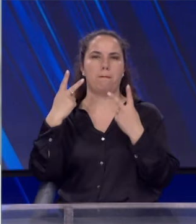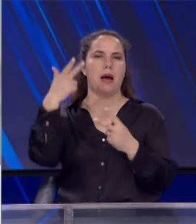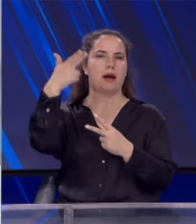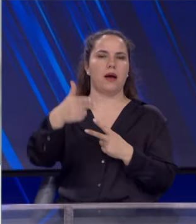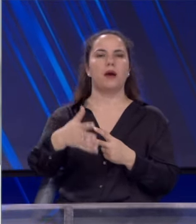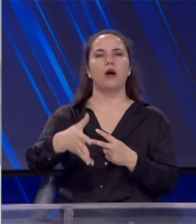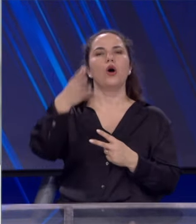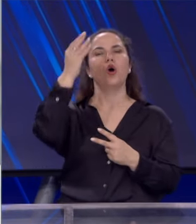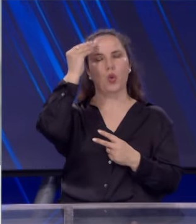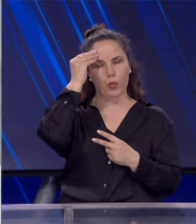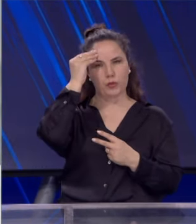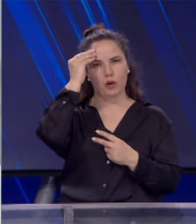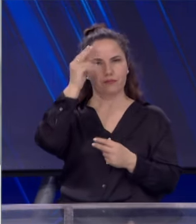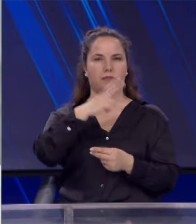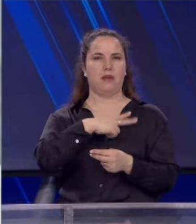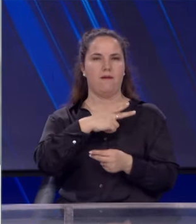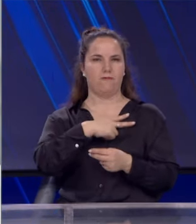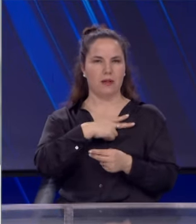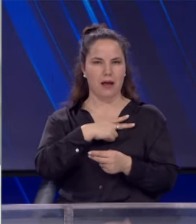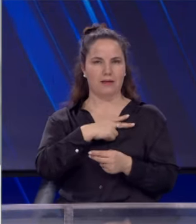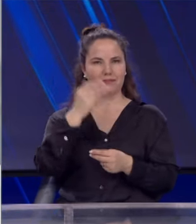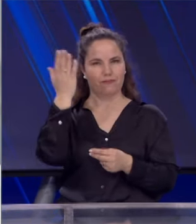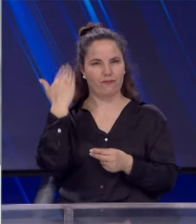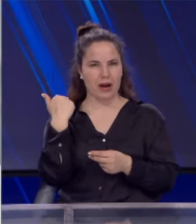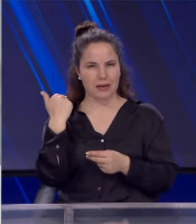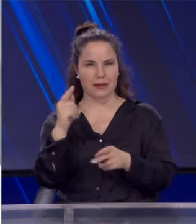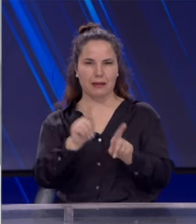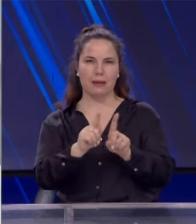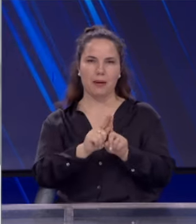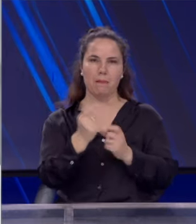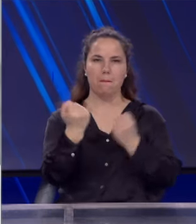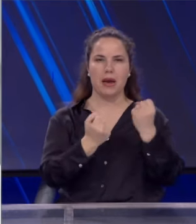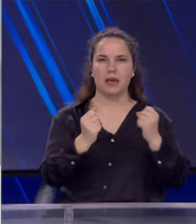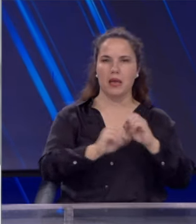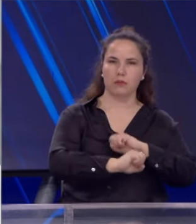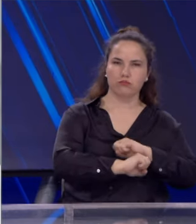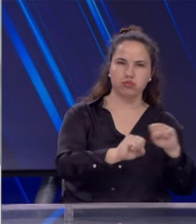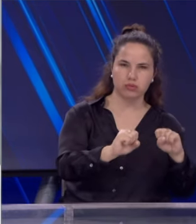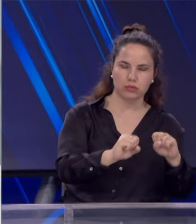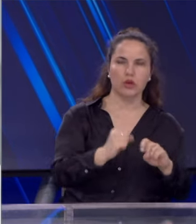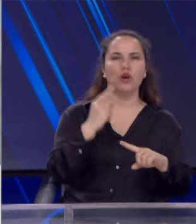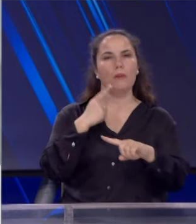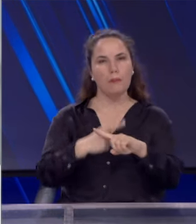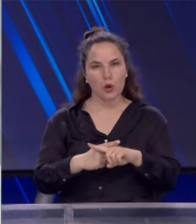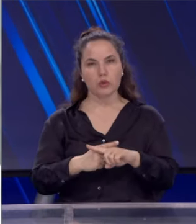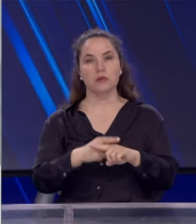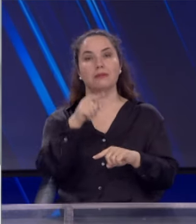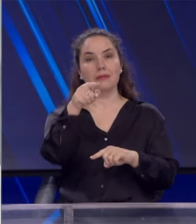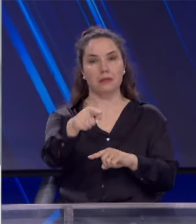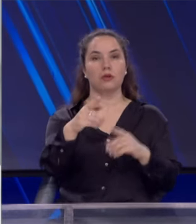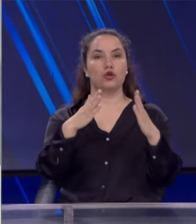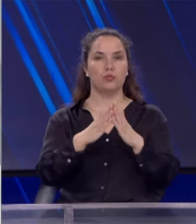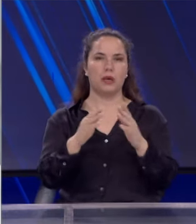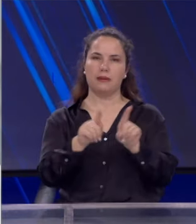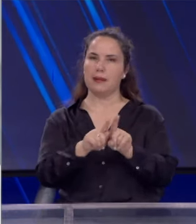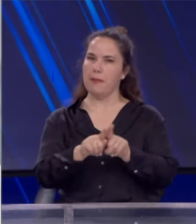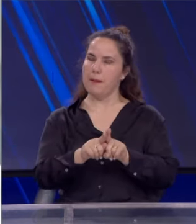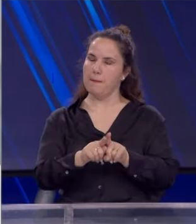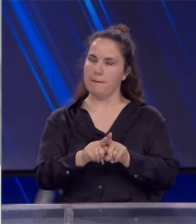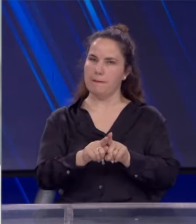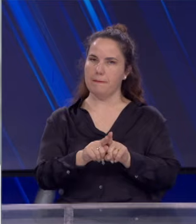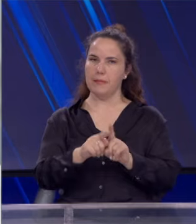duket vëllai së rrezë teksa i vë flakën automjetit të 42 vjeçarit, me të cilin motra e tij kishte qenë më parë lidhur. Burime